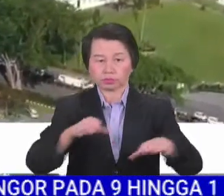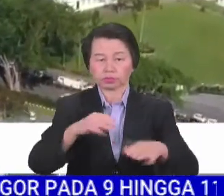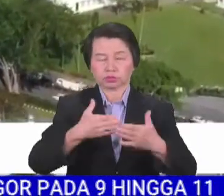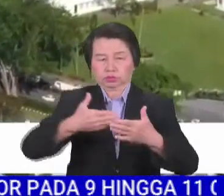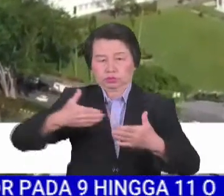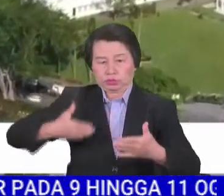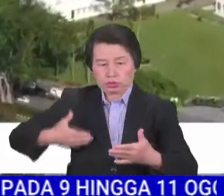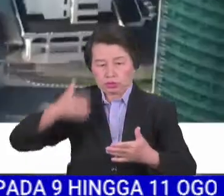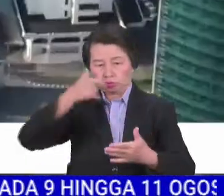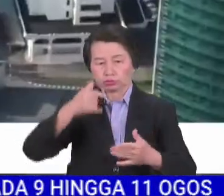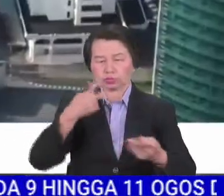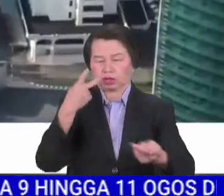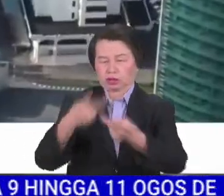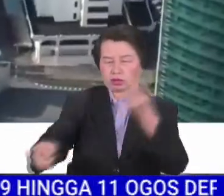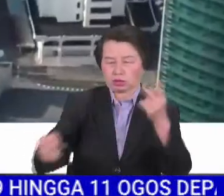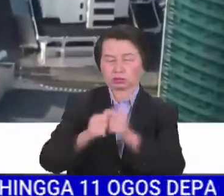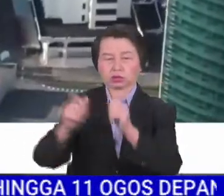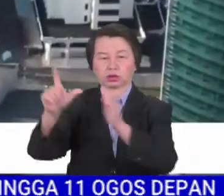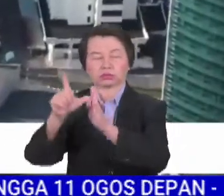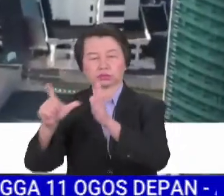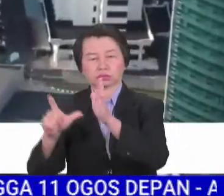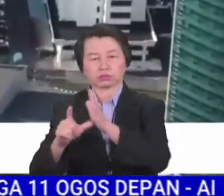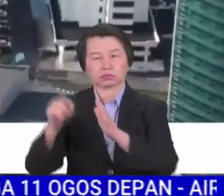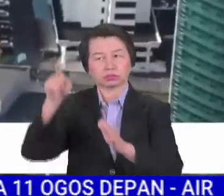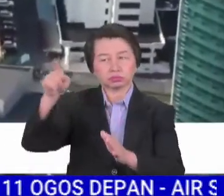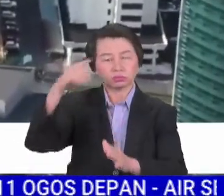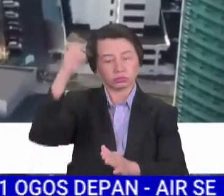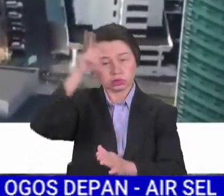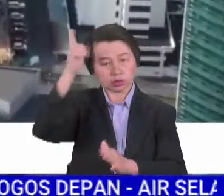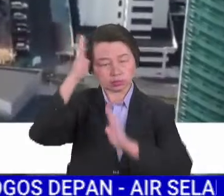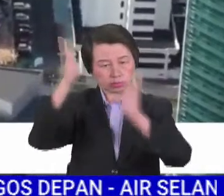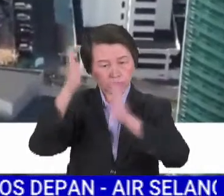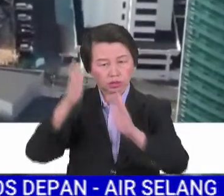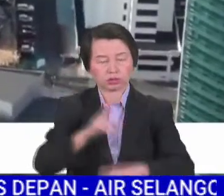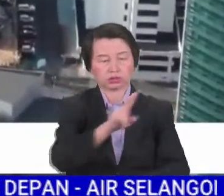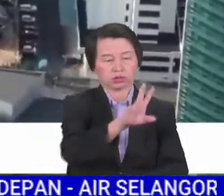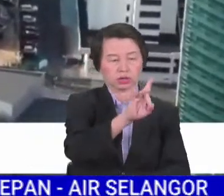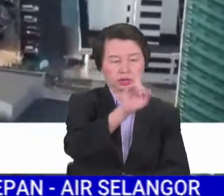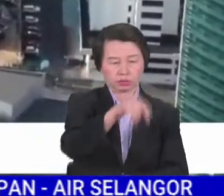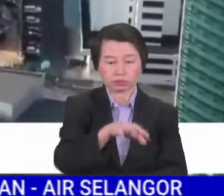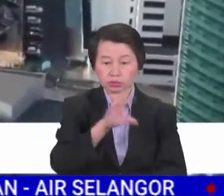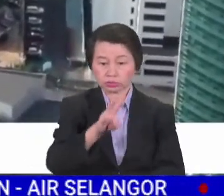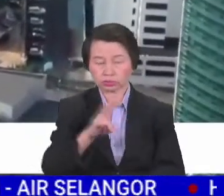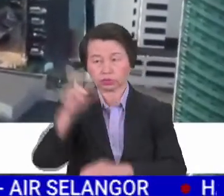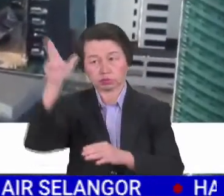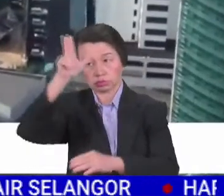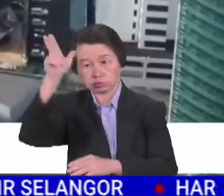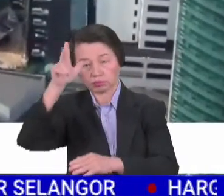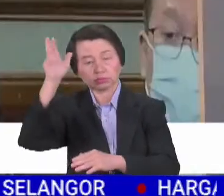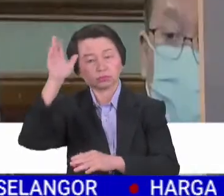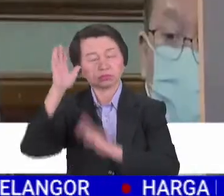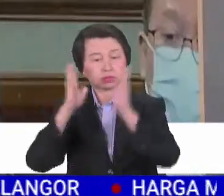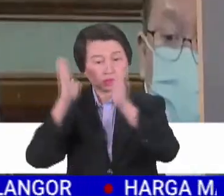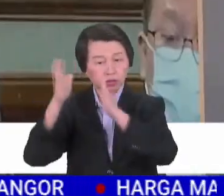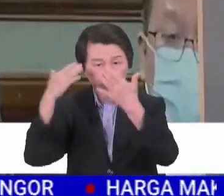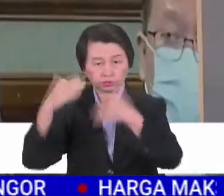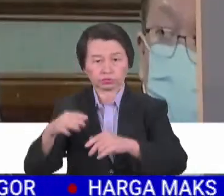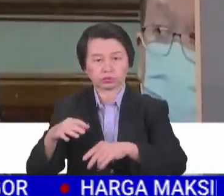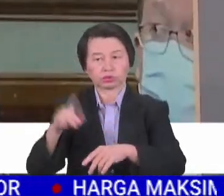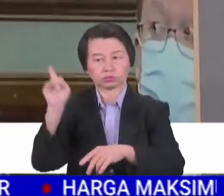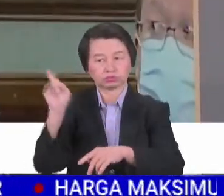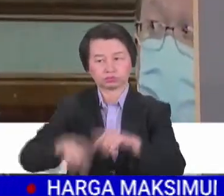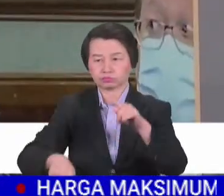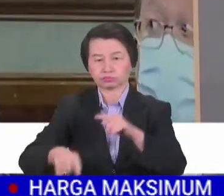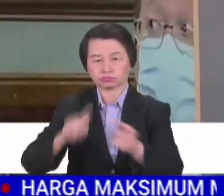sebelum ini kerana bercanggah dengan Perlembagaan Persekutuan. Pada 28 Julai lepas, pindaan Perlembagaan Persekutuan bagi mewujudkan peruntukan larangan Ahli